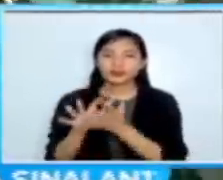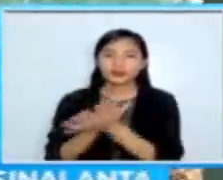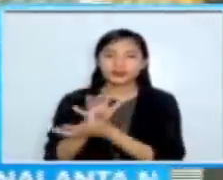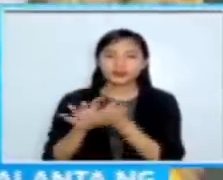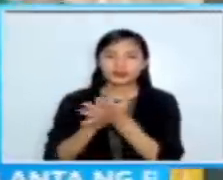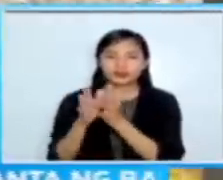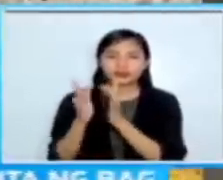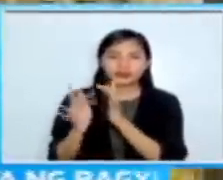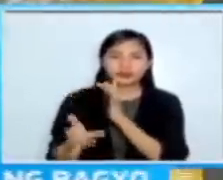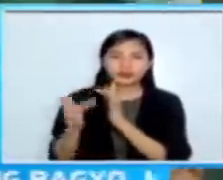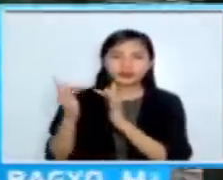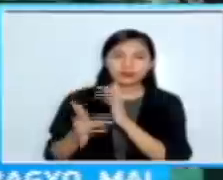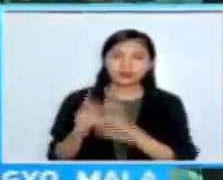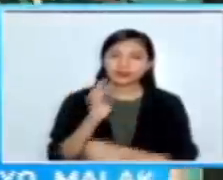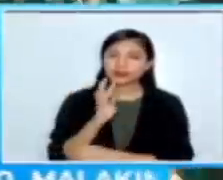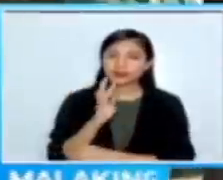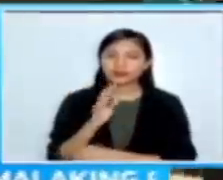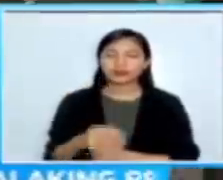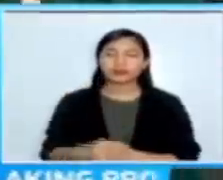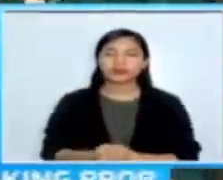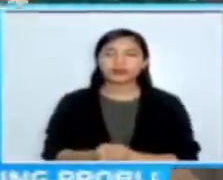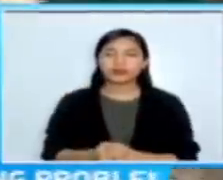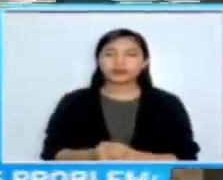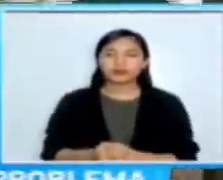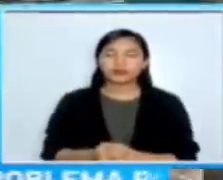sa pinakamalapit na